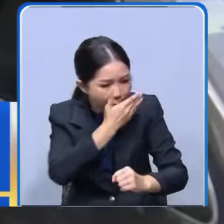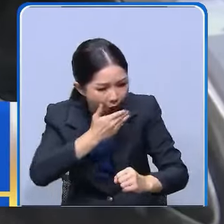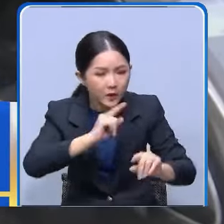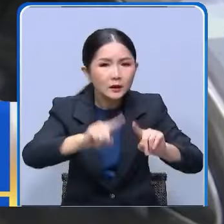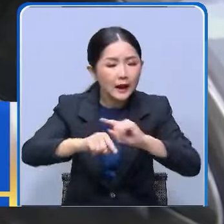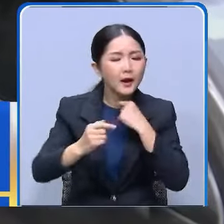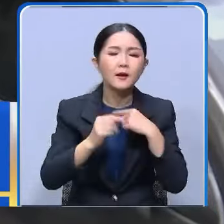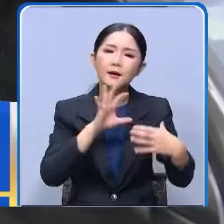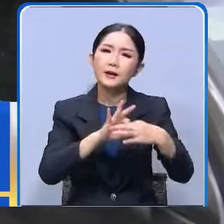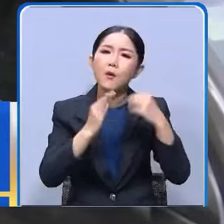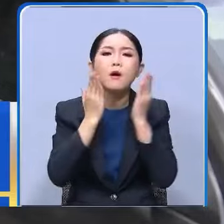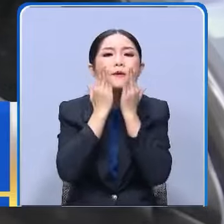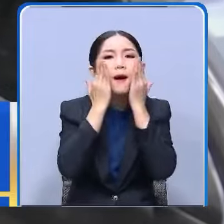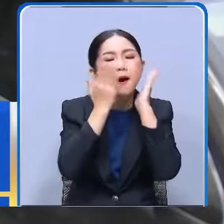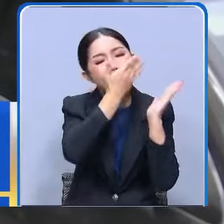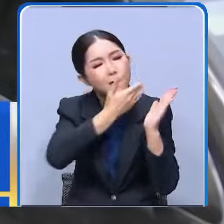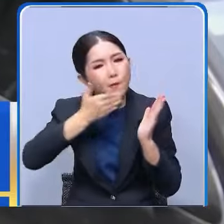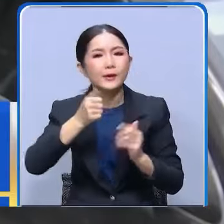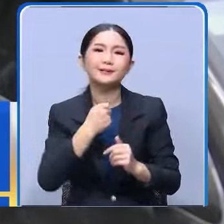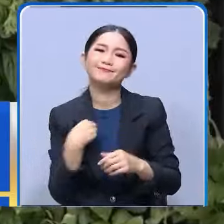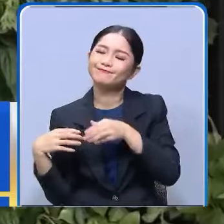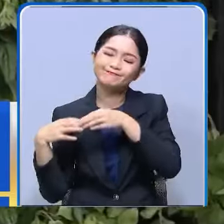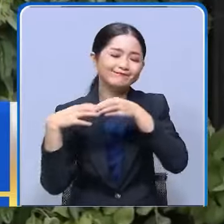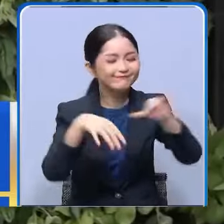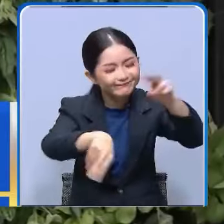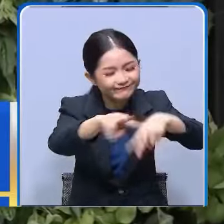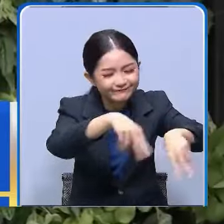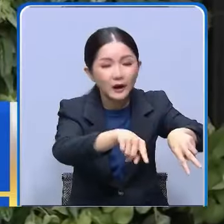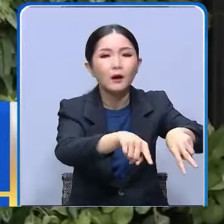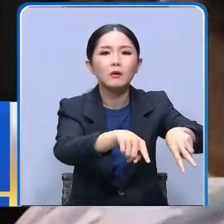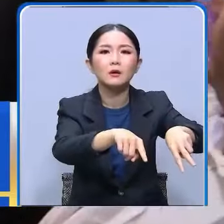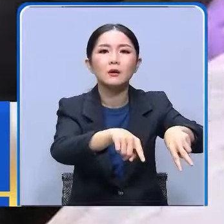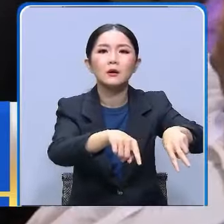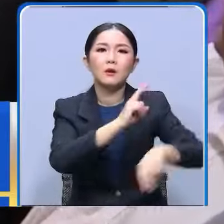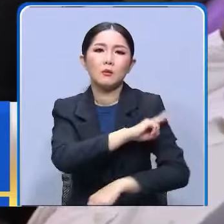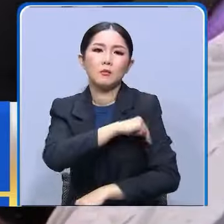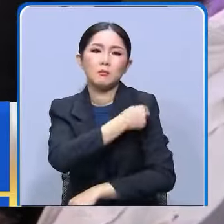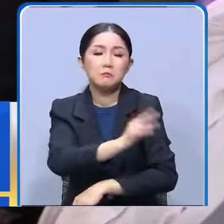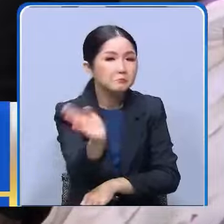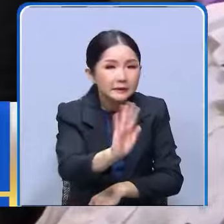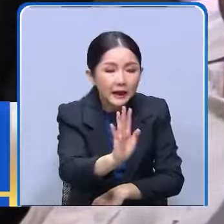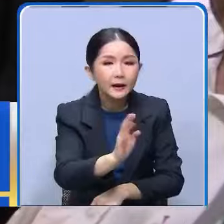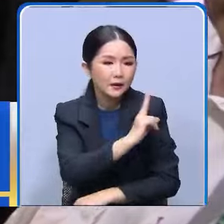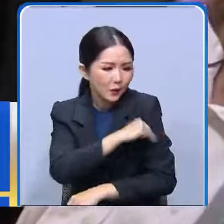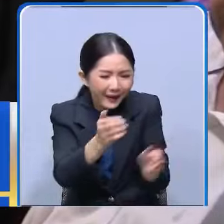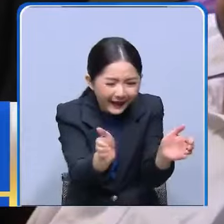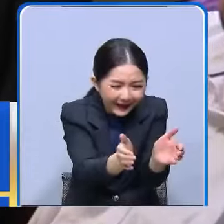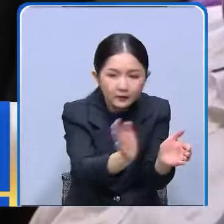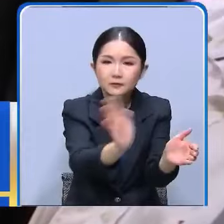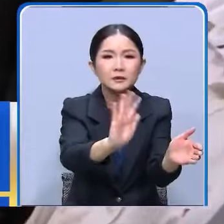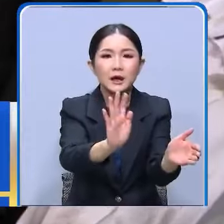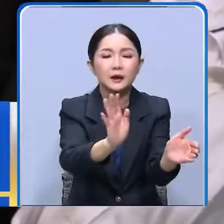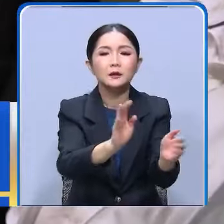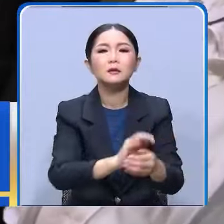าสถานที่ดังกล่าวไม่ใช่คลินิกหรอกค่ะคุณผู้ชมโรงพยาบาลก็ไม่ใช่แต่เป็นร้านที่มีใบอนุญาตจากกท